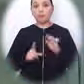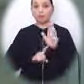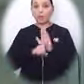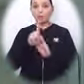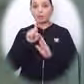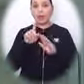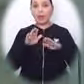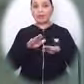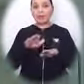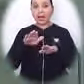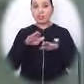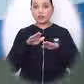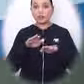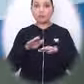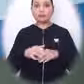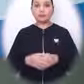Начинаем отстрачивать.